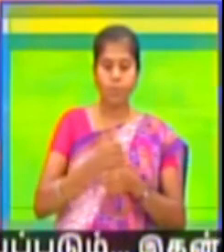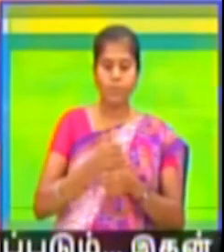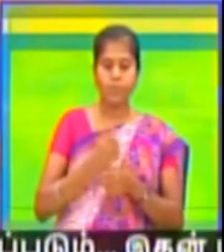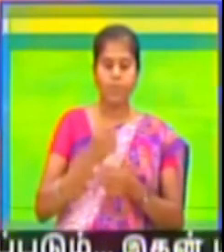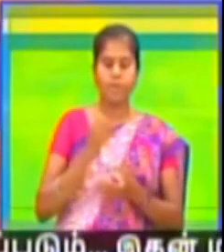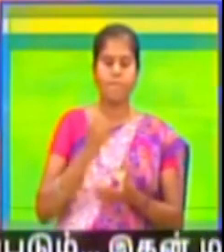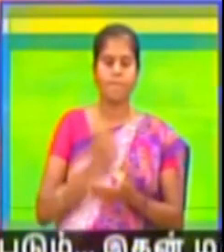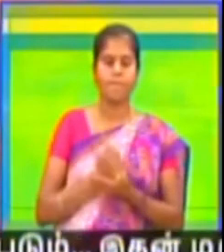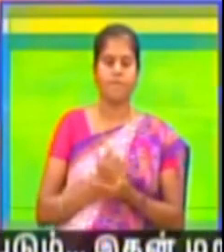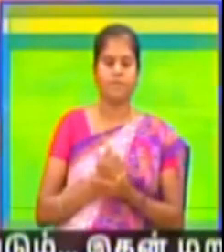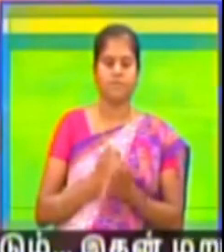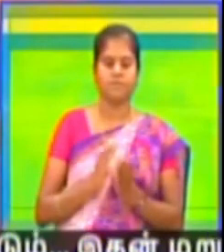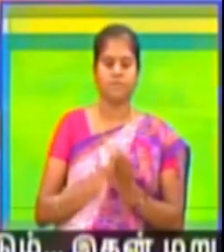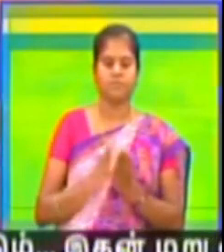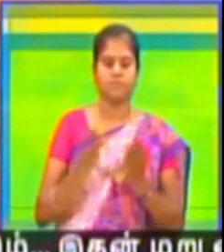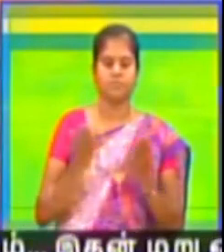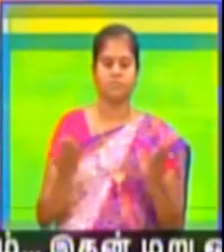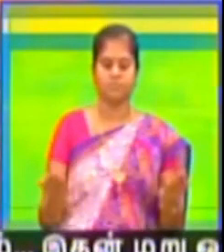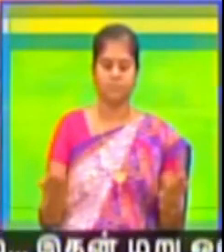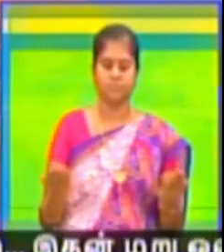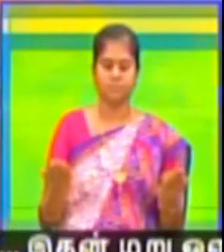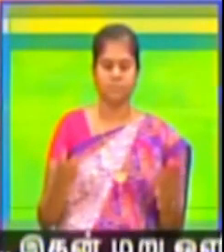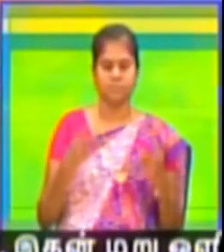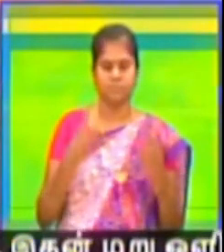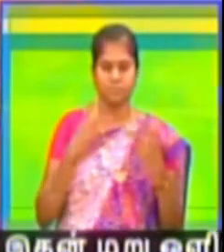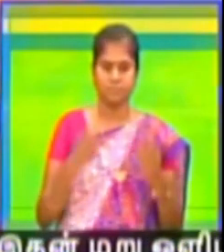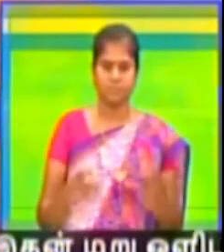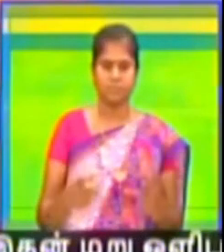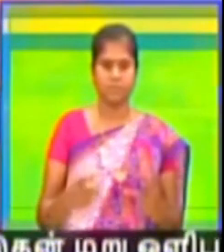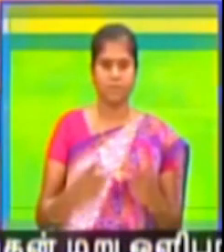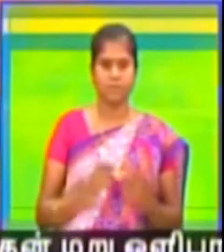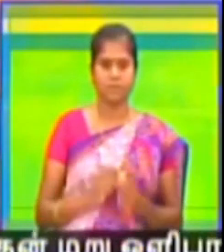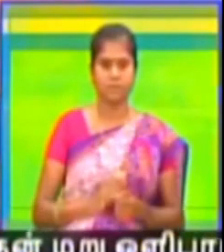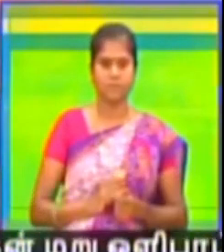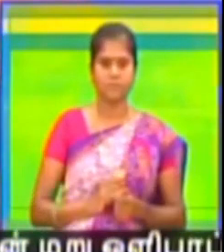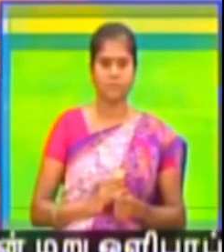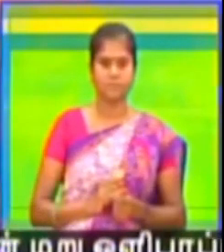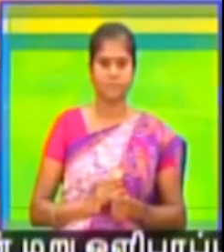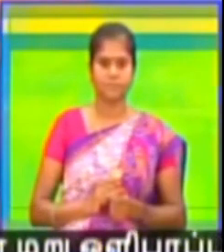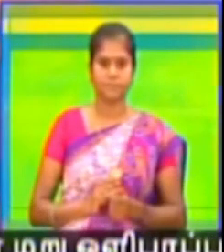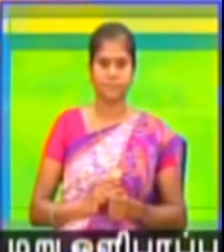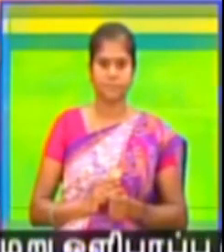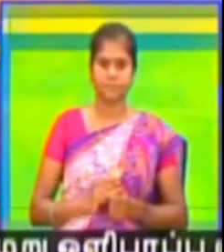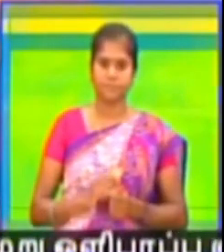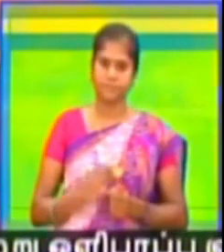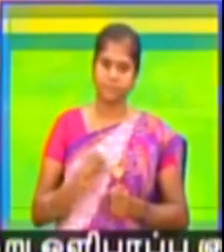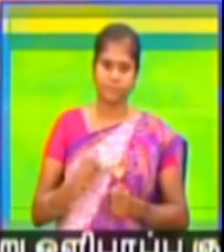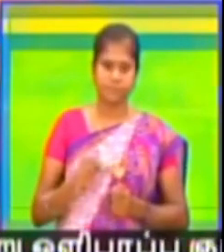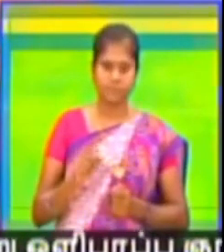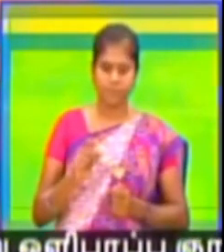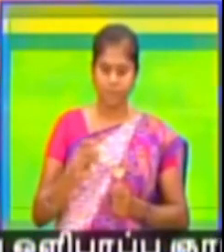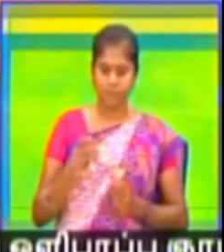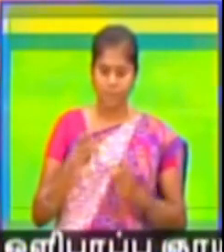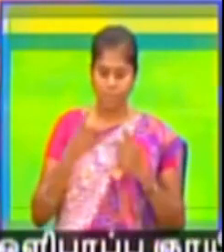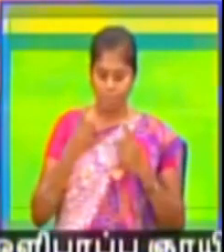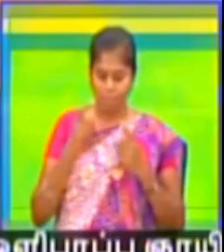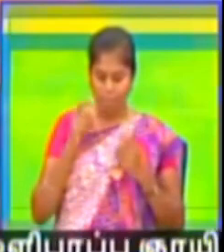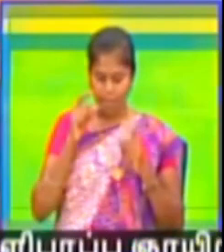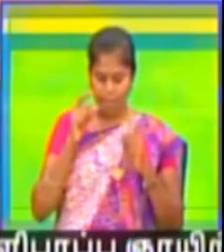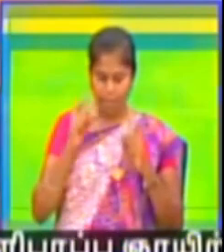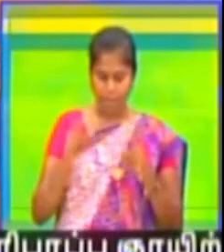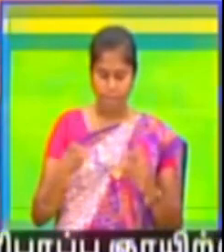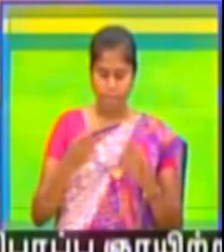பிரிவுகள்னு ஒரு வரைபடம் கொடுத்துருக்காங்க, அந்த படத்தை எடுத்து இப்போ நாம் சொல்ல போகிற கருத்தோட ஒப்பிட்டு